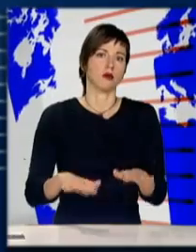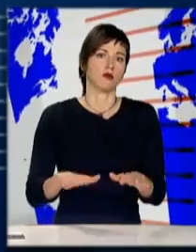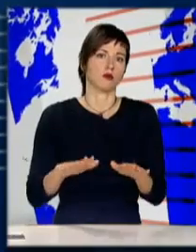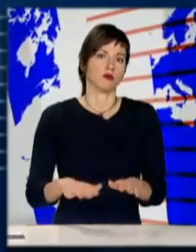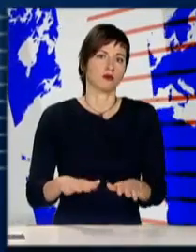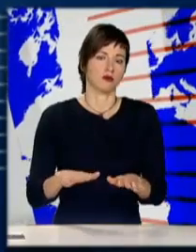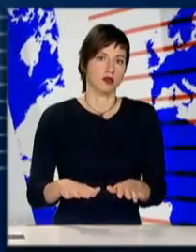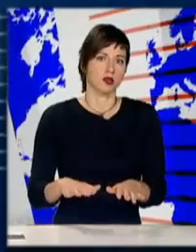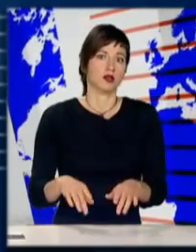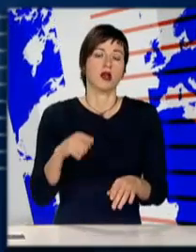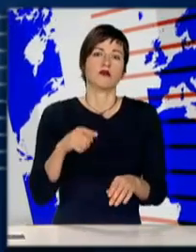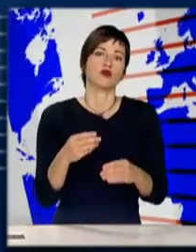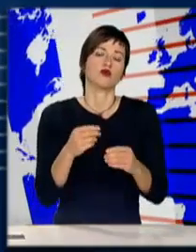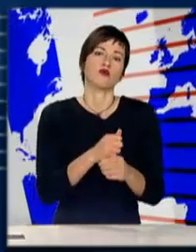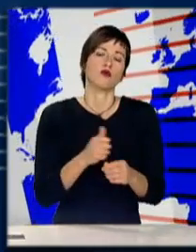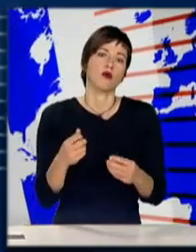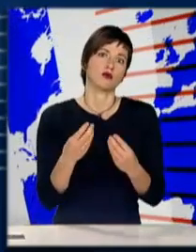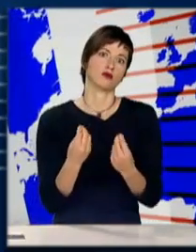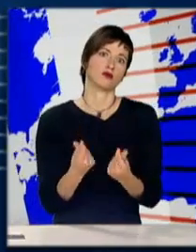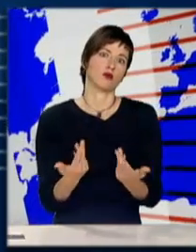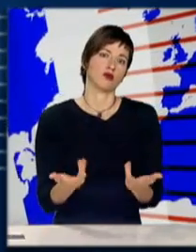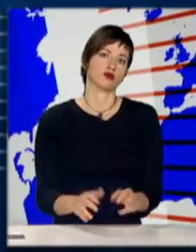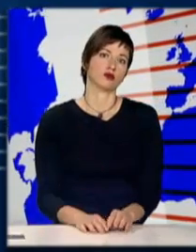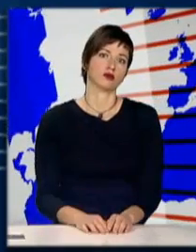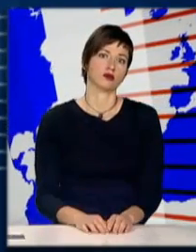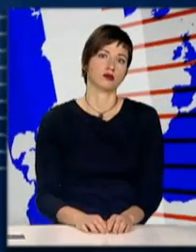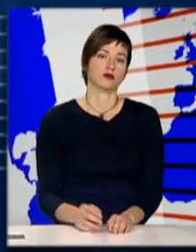την συγκεκριμένη μορφή να αποτελεί για αυτούς μονόδρομο.